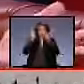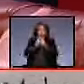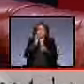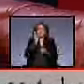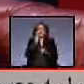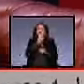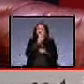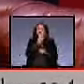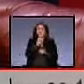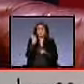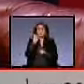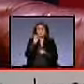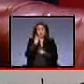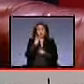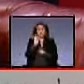يبقى ايه محوره؟